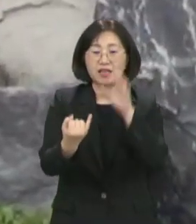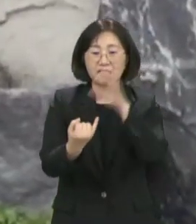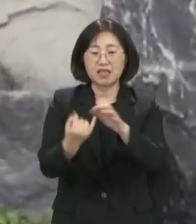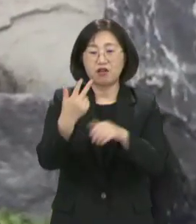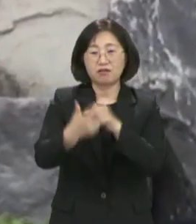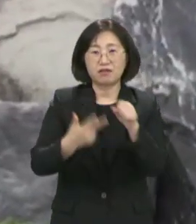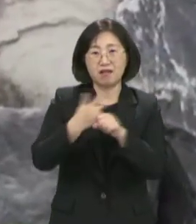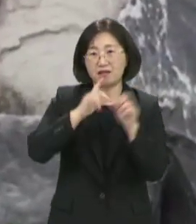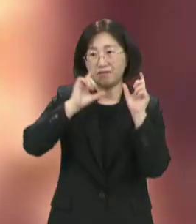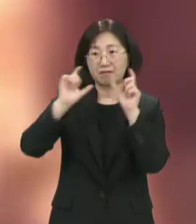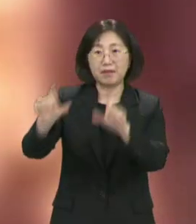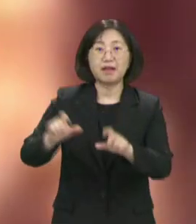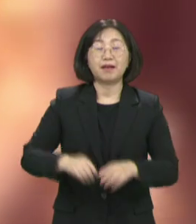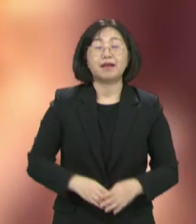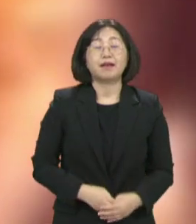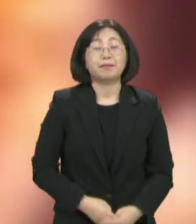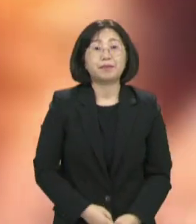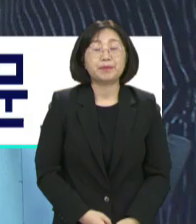7년형을 확정했습니다.